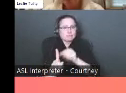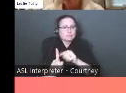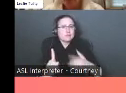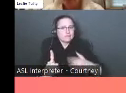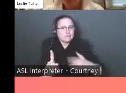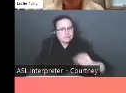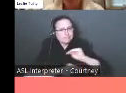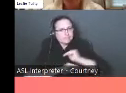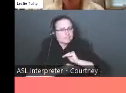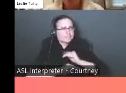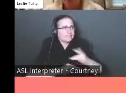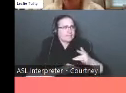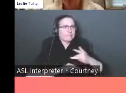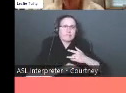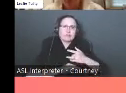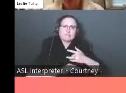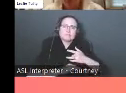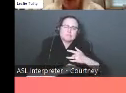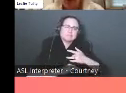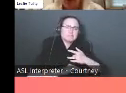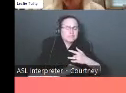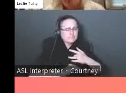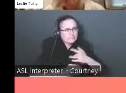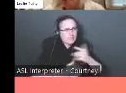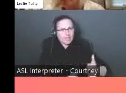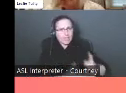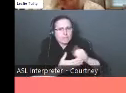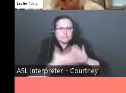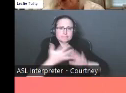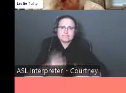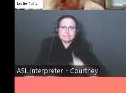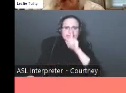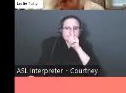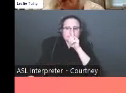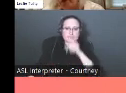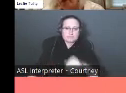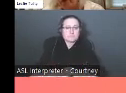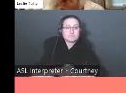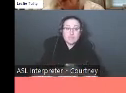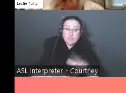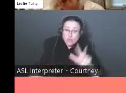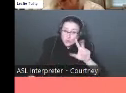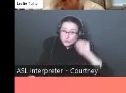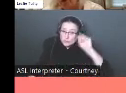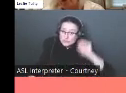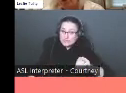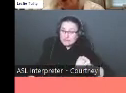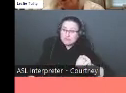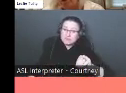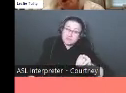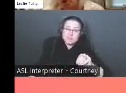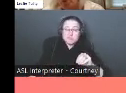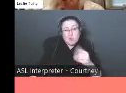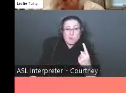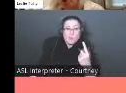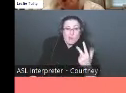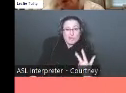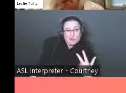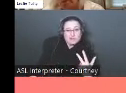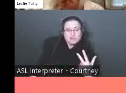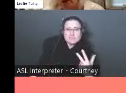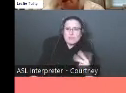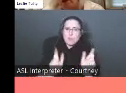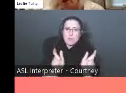les impressions ou la satisfaction des femmes à l'égard du counseling. Et 32%, c'est moins d'un